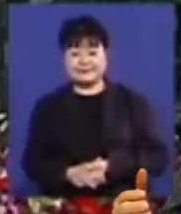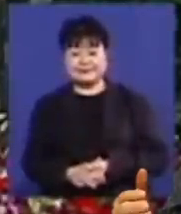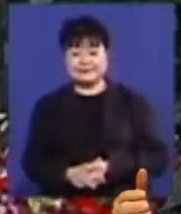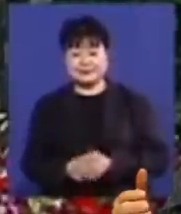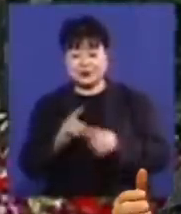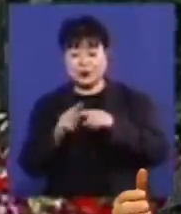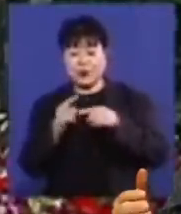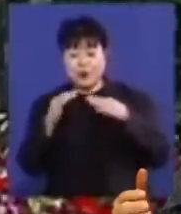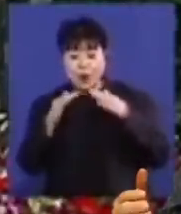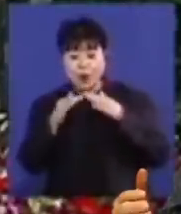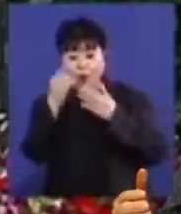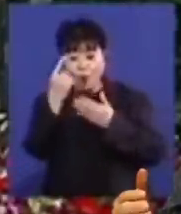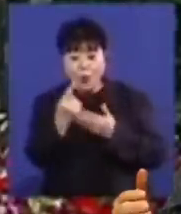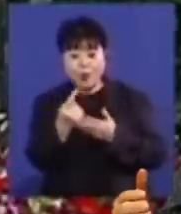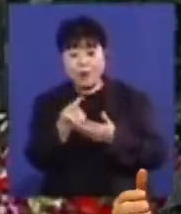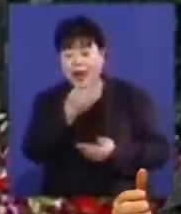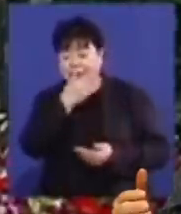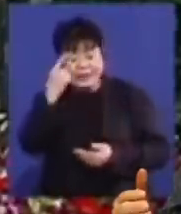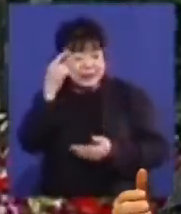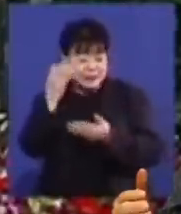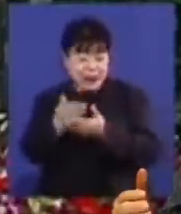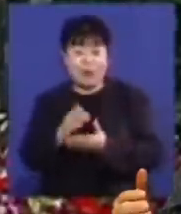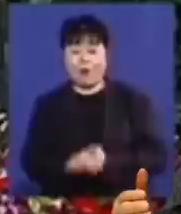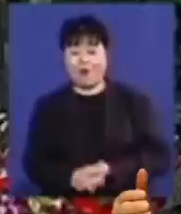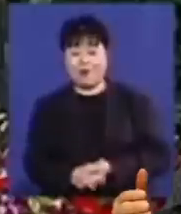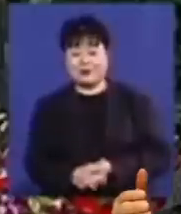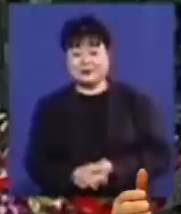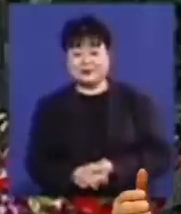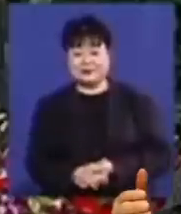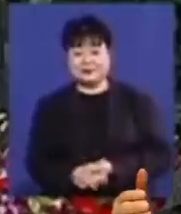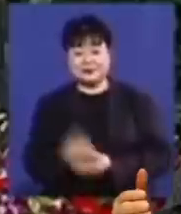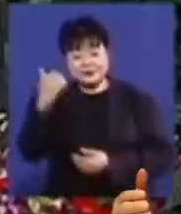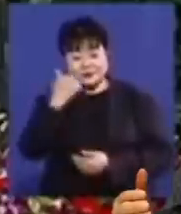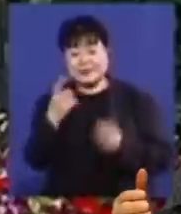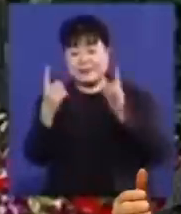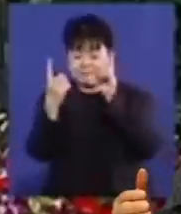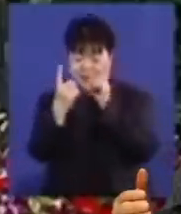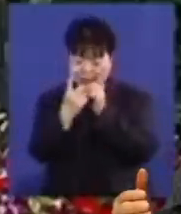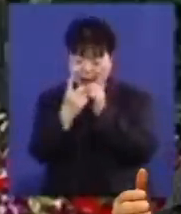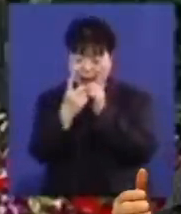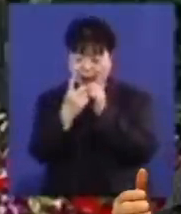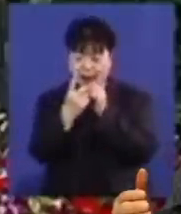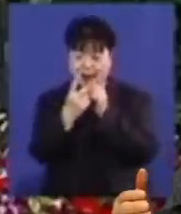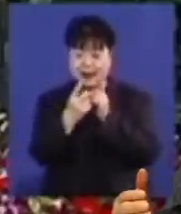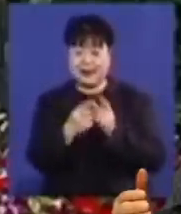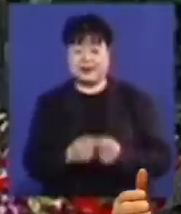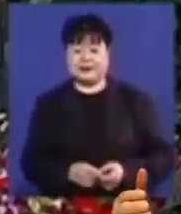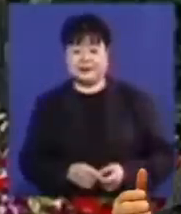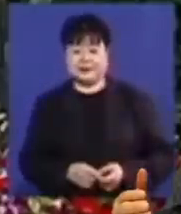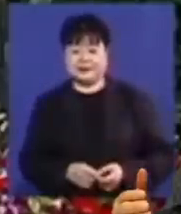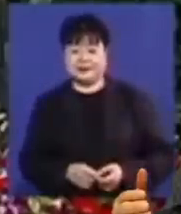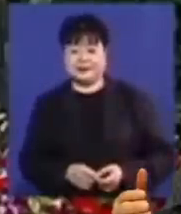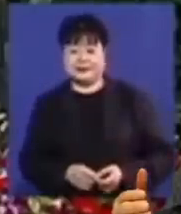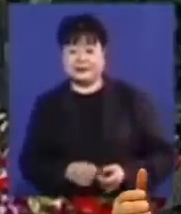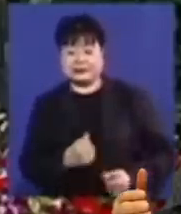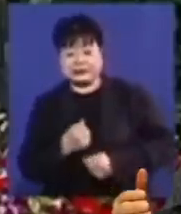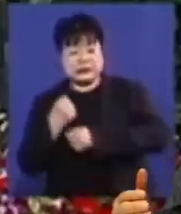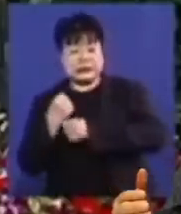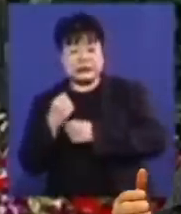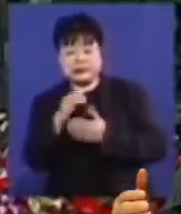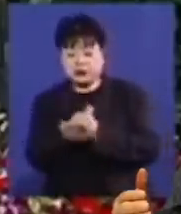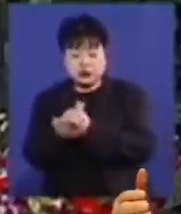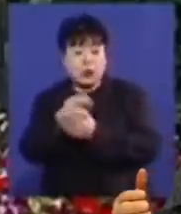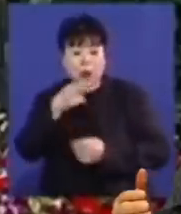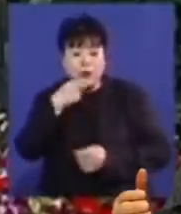교회 나온 것을 아깝게 생각하면 안 됩니다. 누구나 만남이 소문하고 대화가 등한해지면 친밀감이